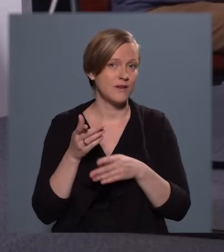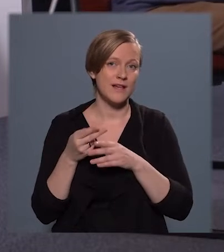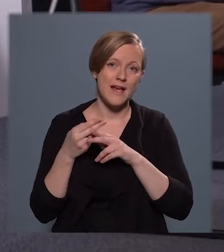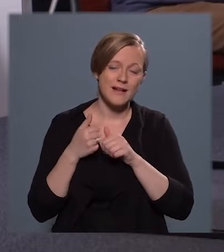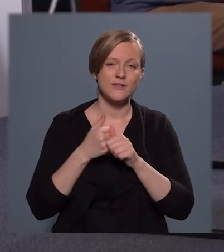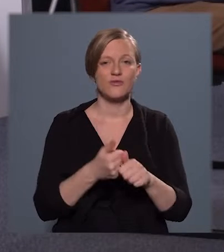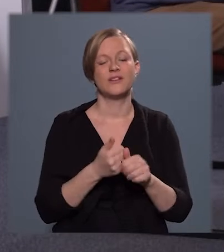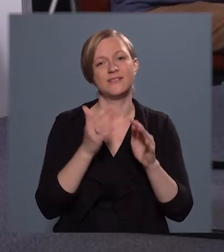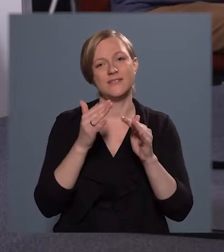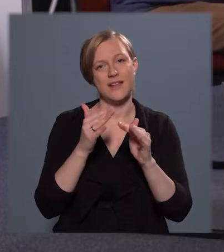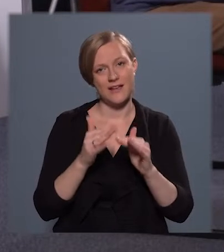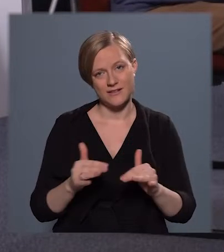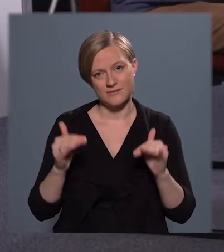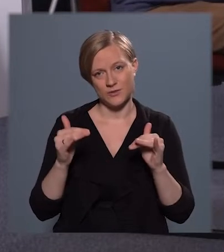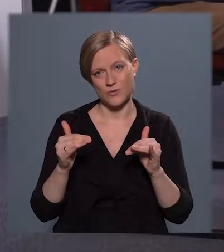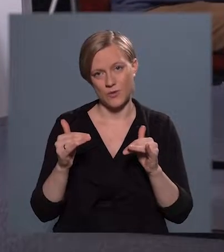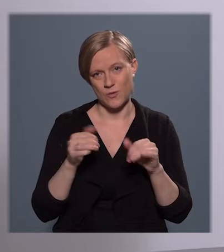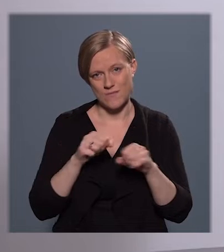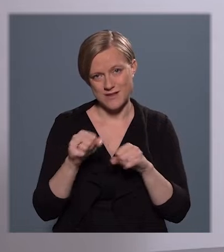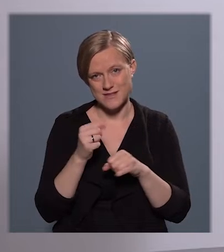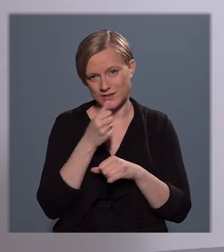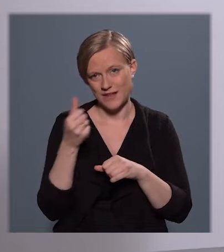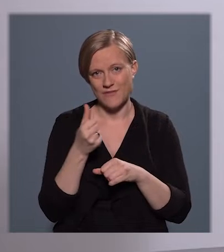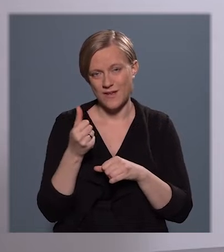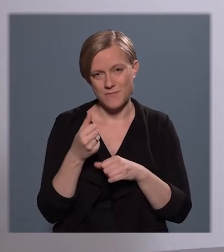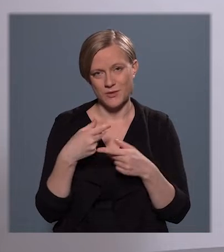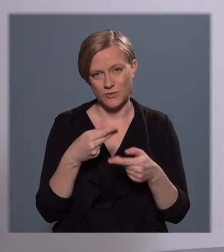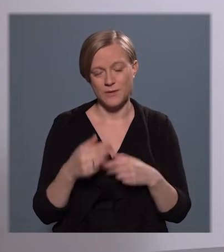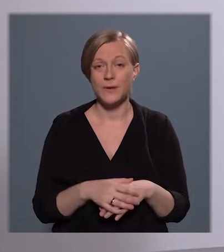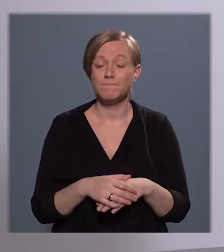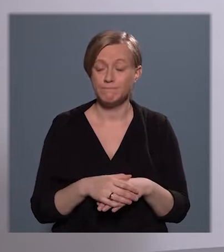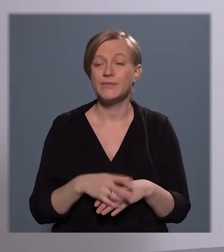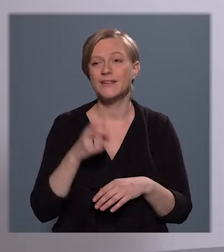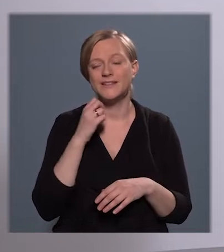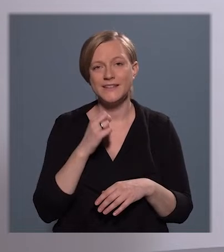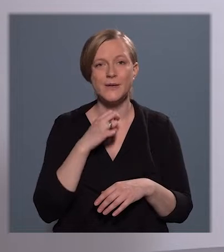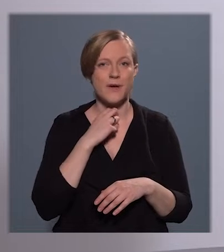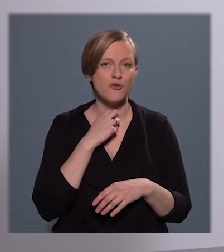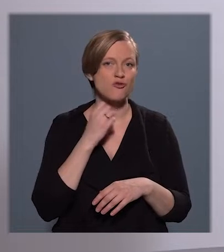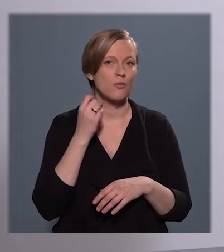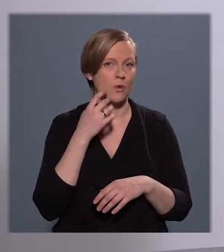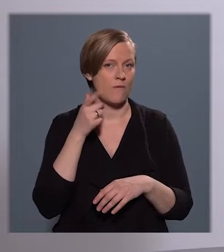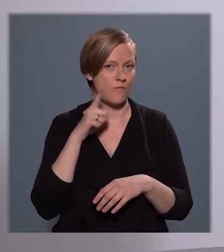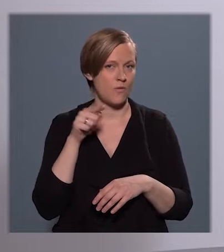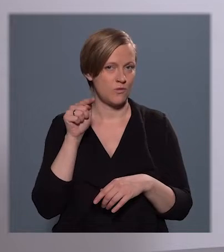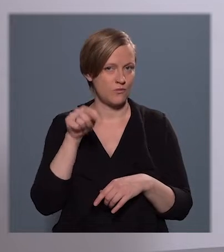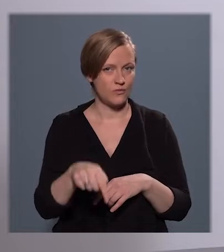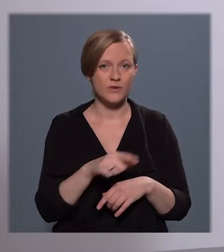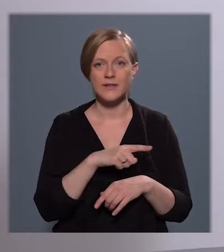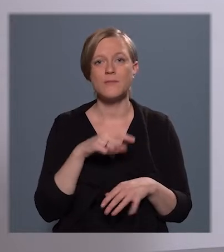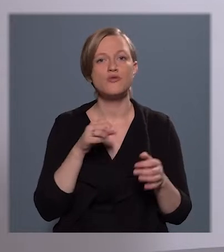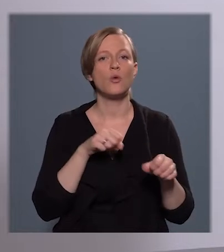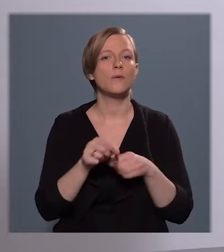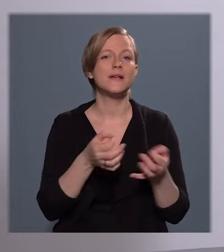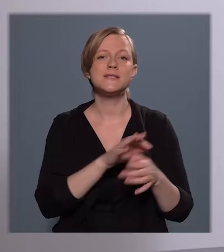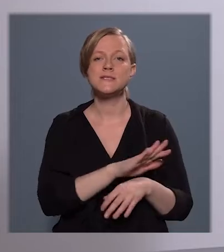nevében ezt a küldeményt. Milyen volt? Gyimesbükkön jártunk. Nem is csak, hogy az önkormányzat cégei és